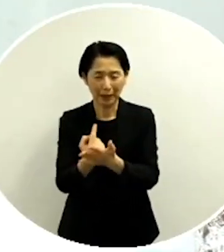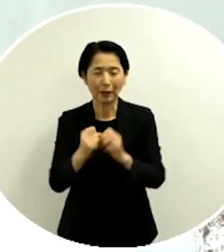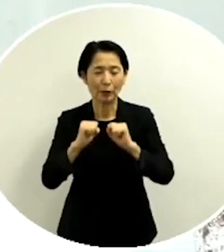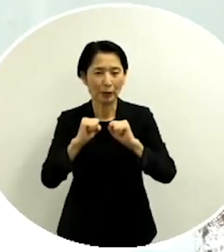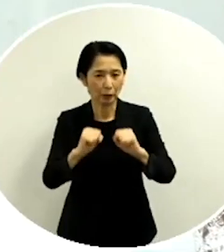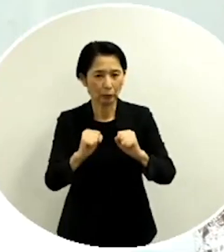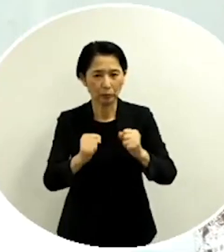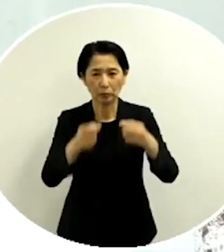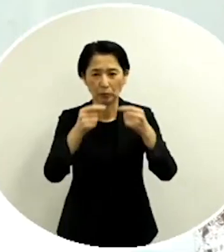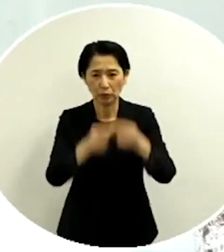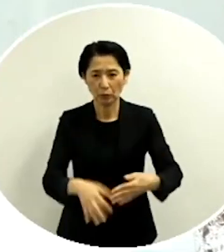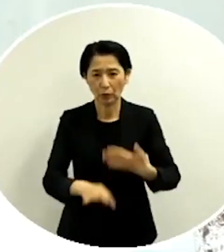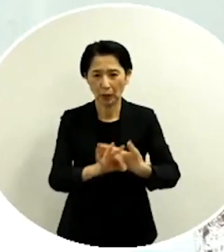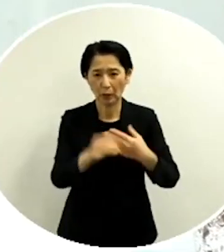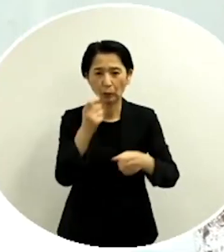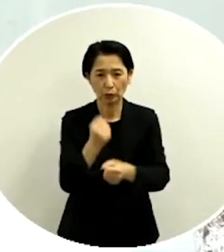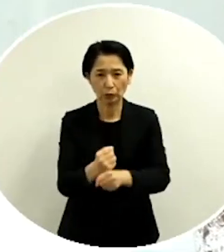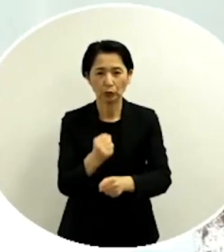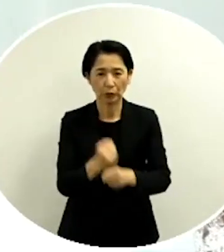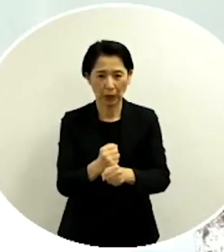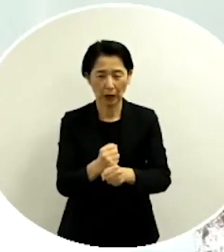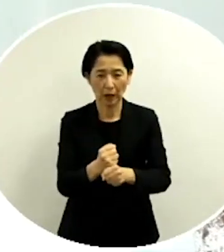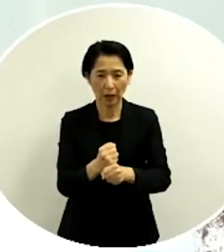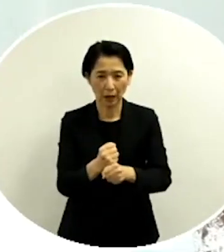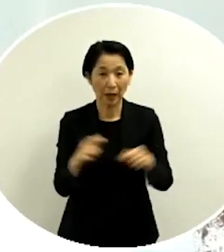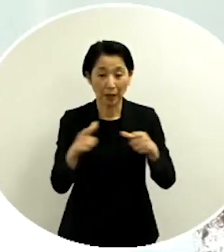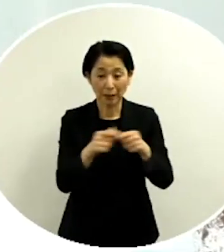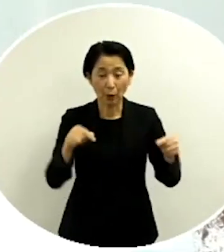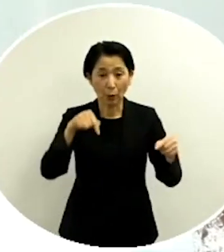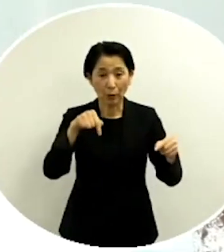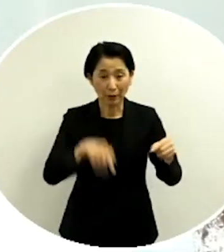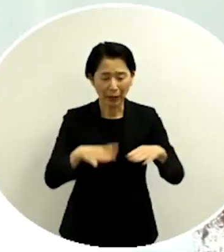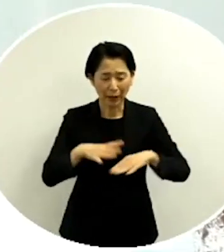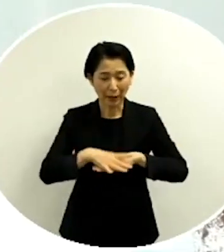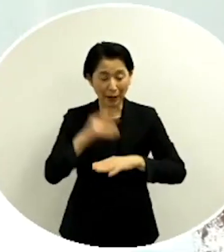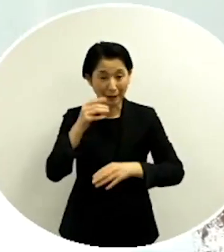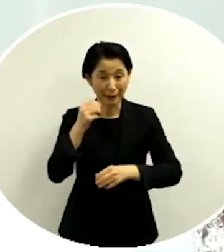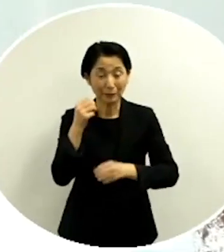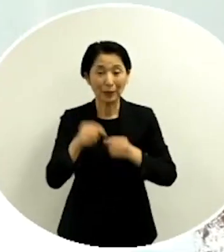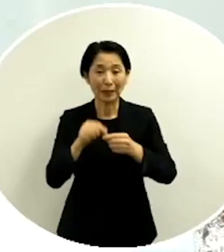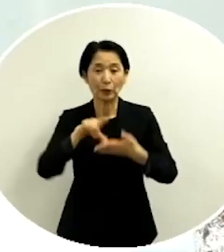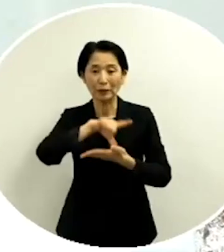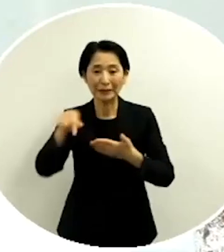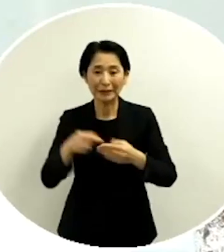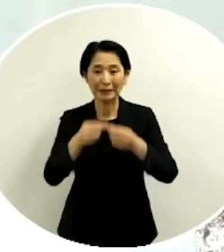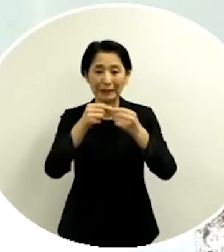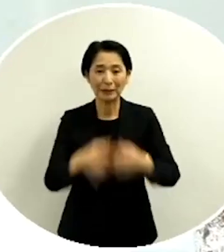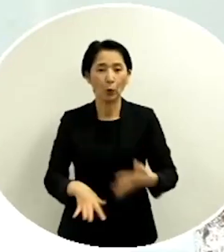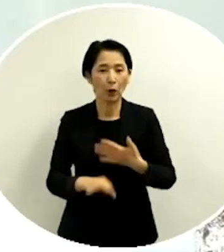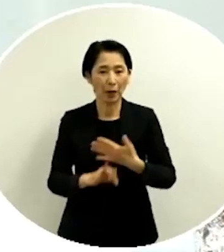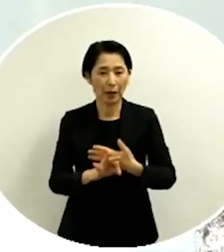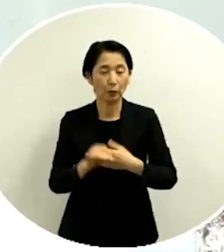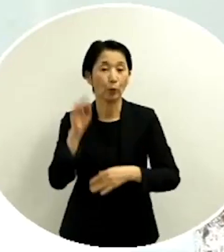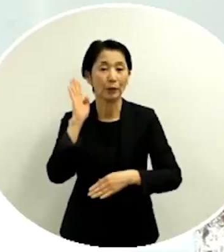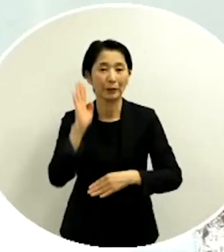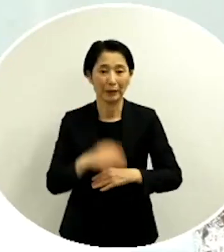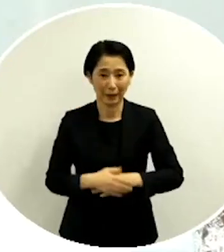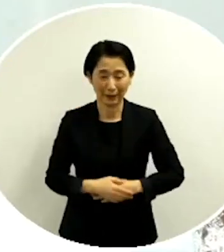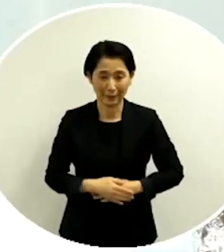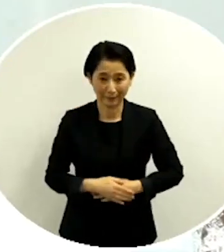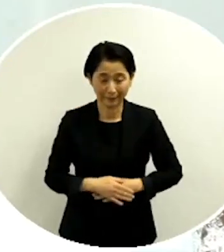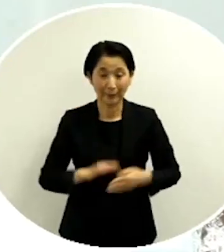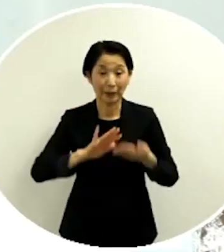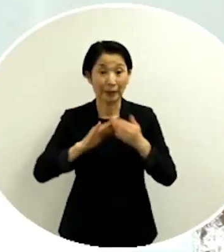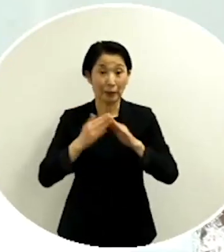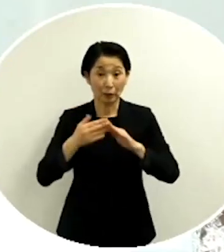つくったわけです当時日本で初めての自治基本条例という風に言われましたがその精神は私が町長をやっていた